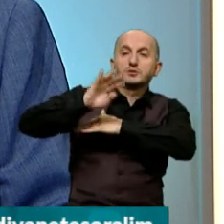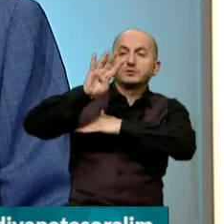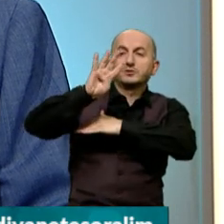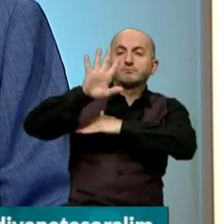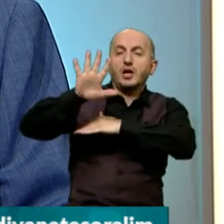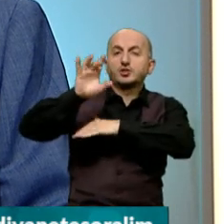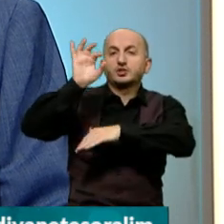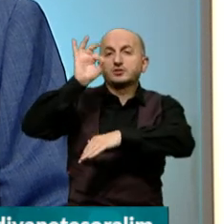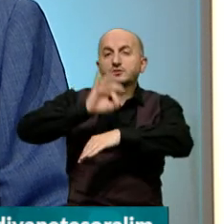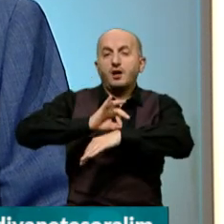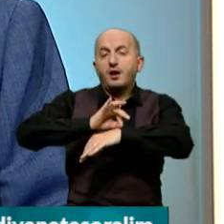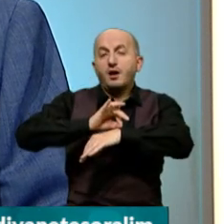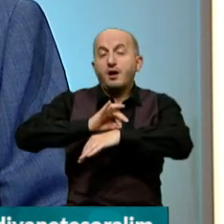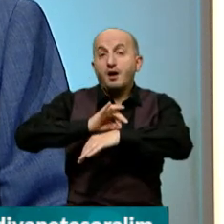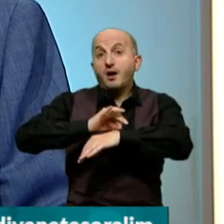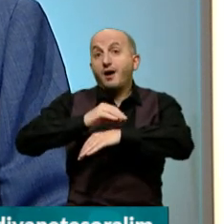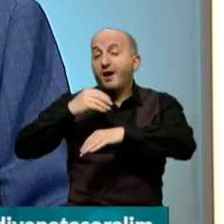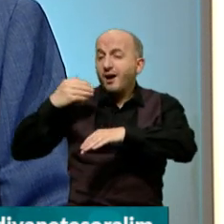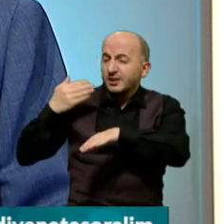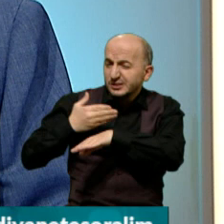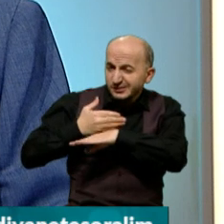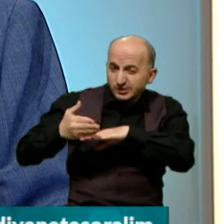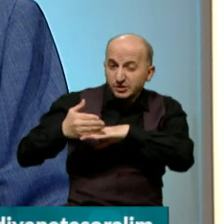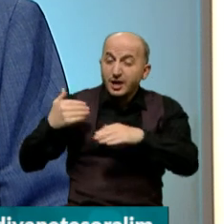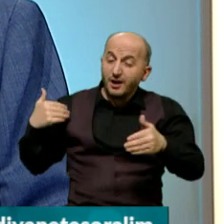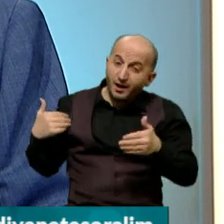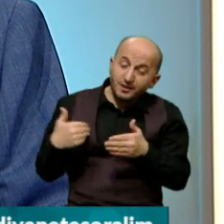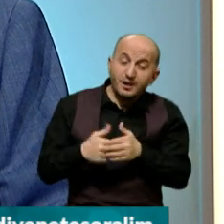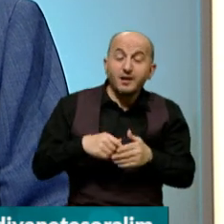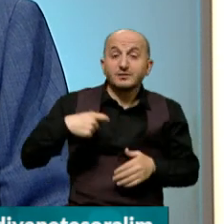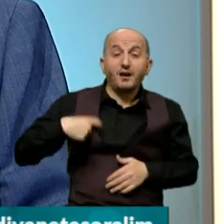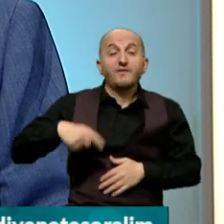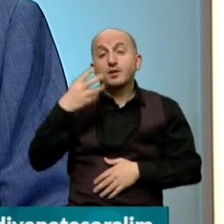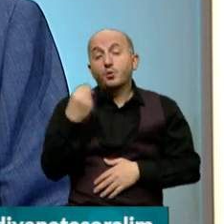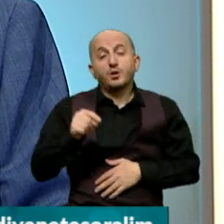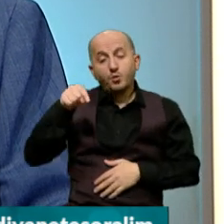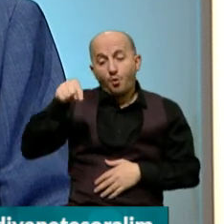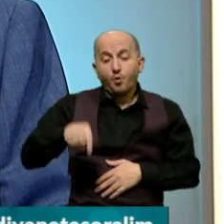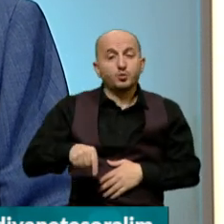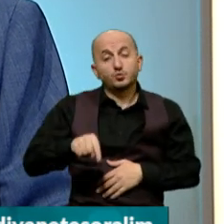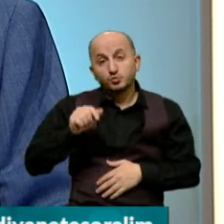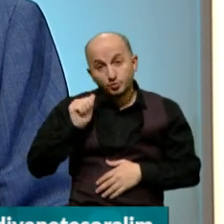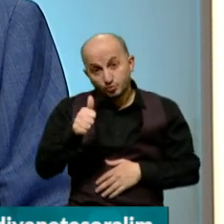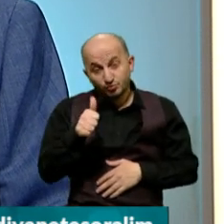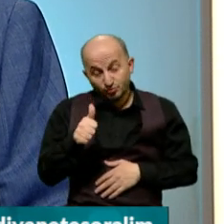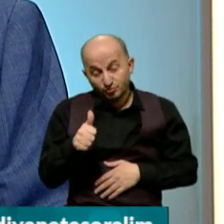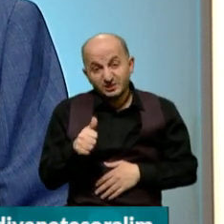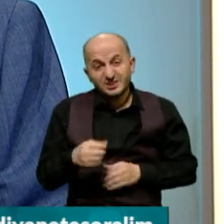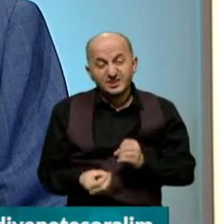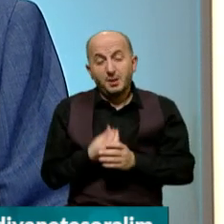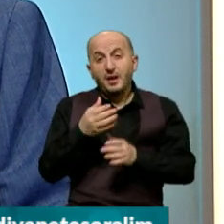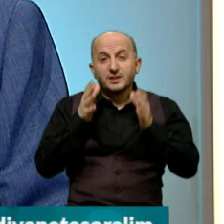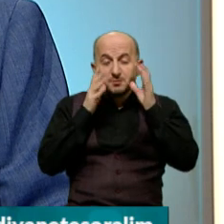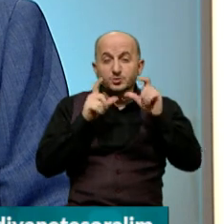dakika bir mızrak neyse geçinceye kadar nafile olarak sadece o günün sabah namazının sünneti